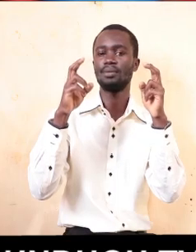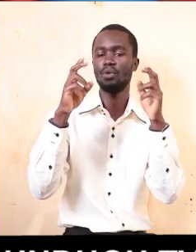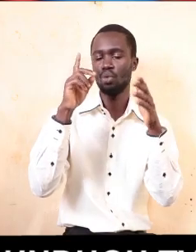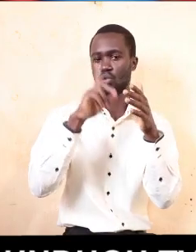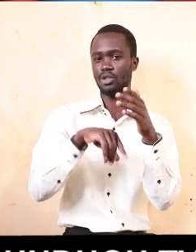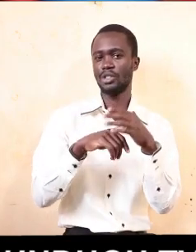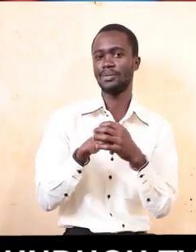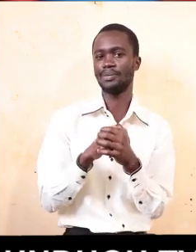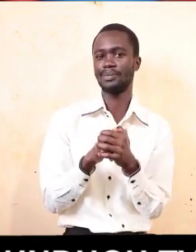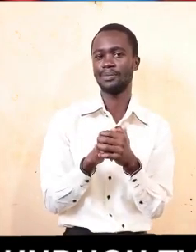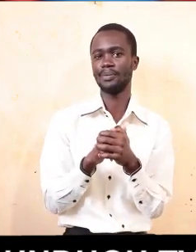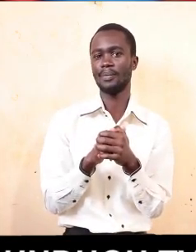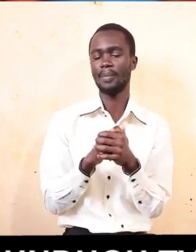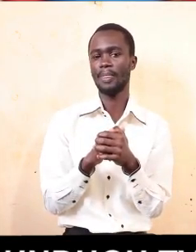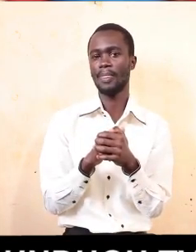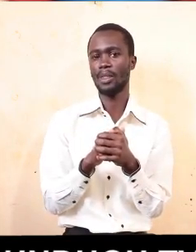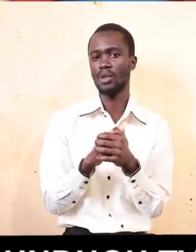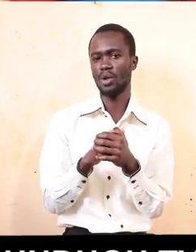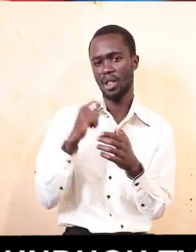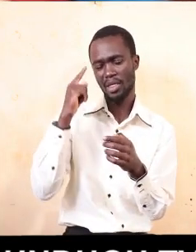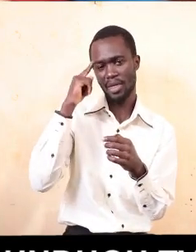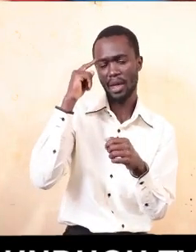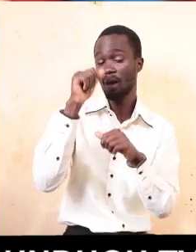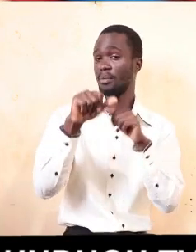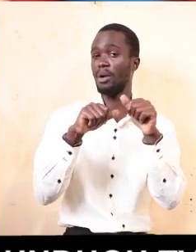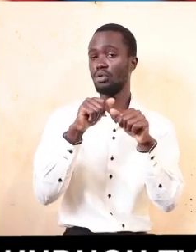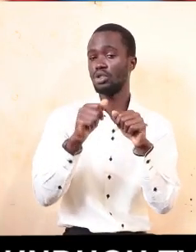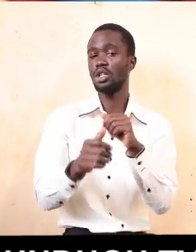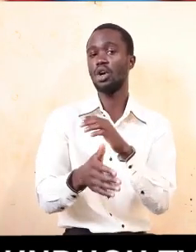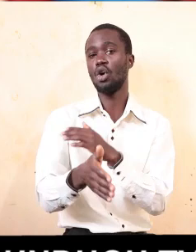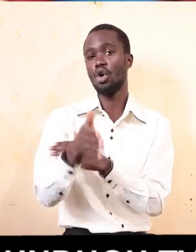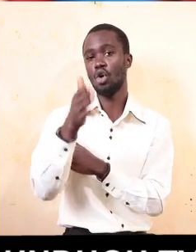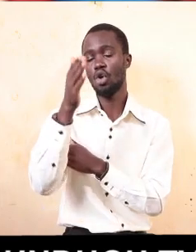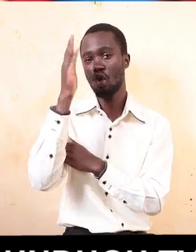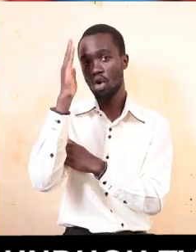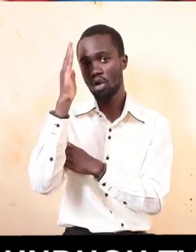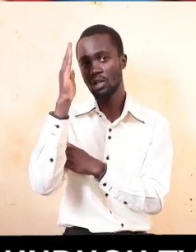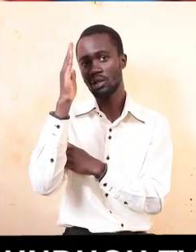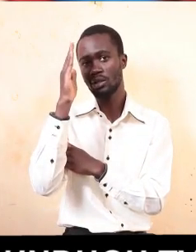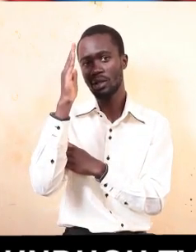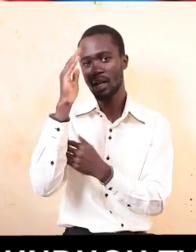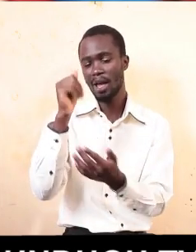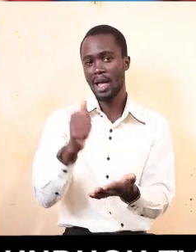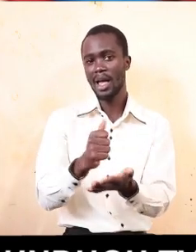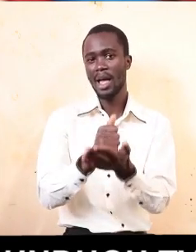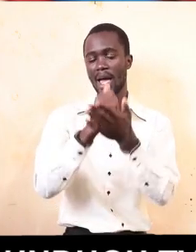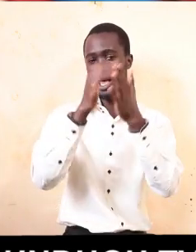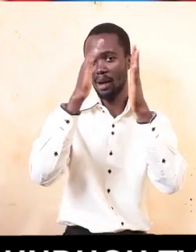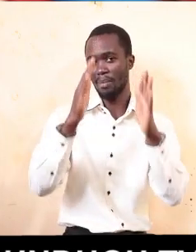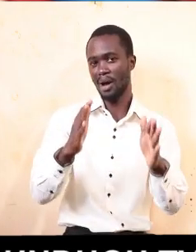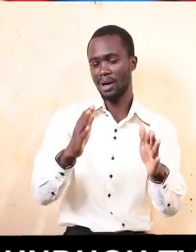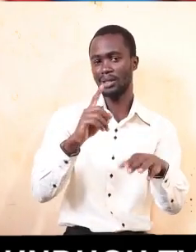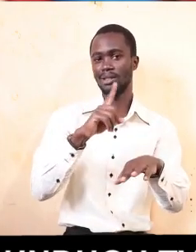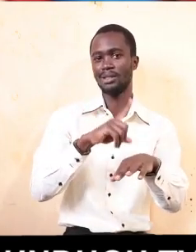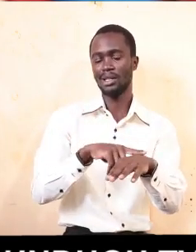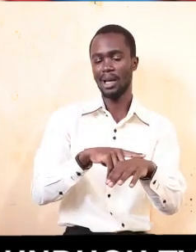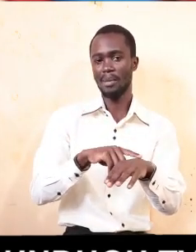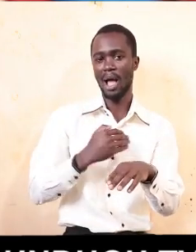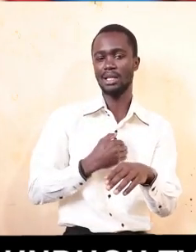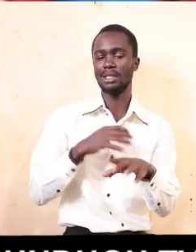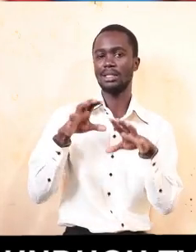ni tutawaza juu ya Bwana ndiye ngome letu wakati wa